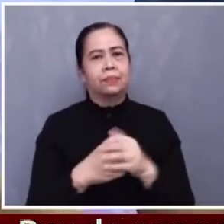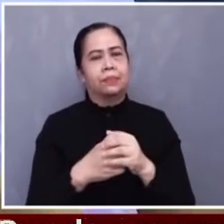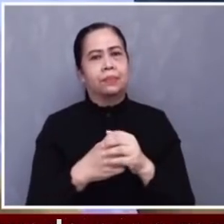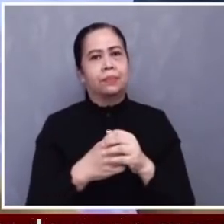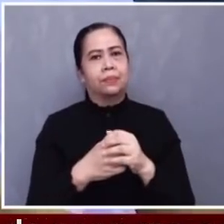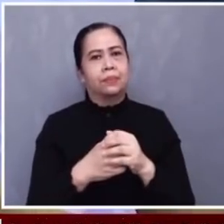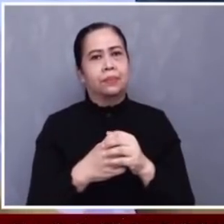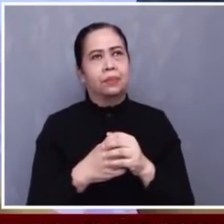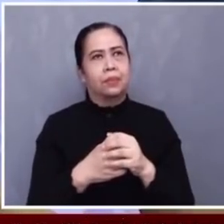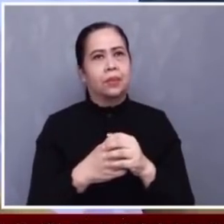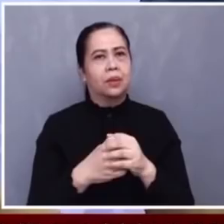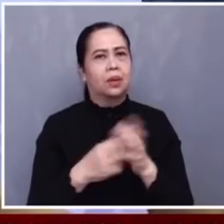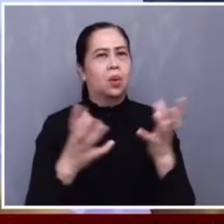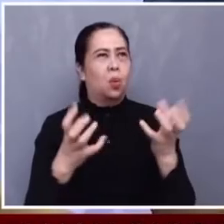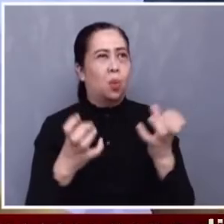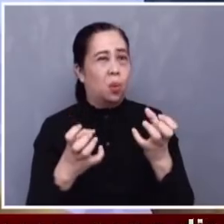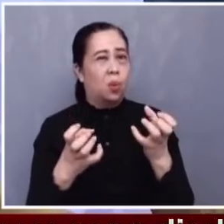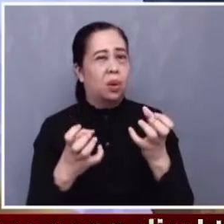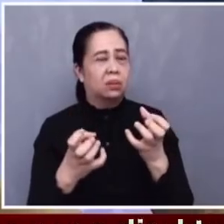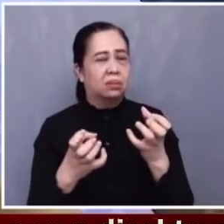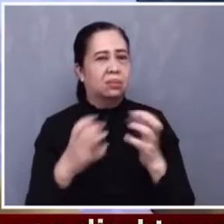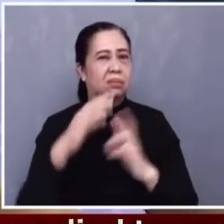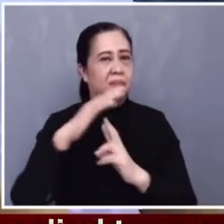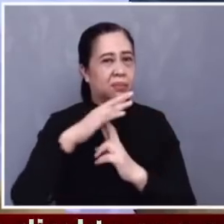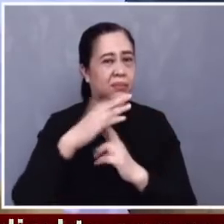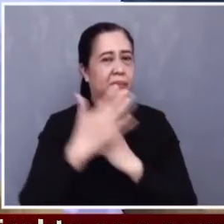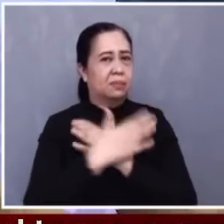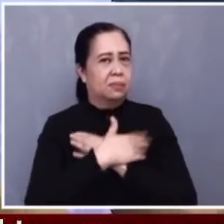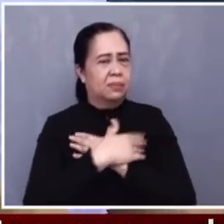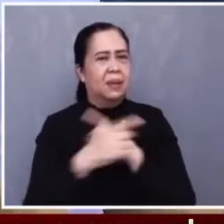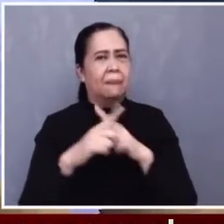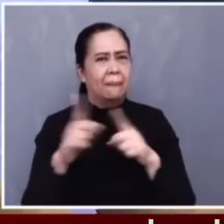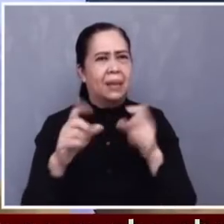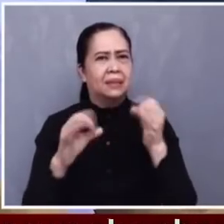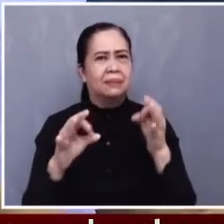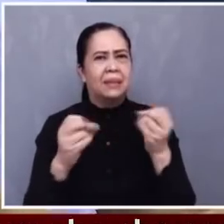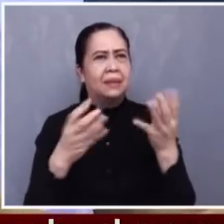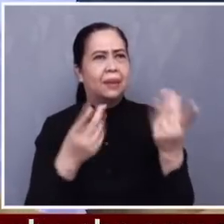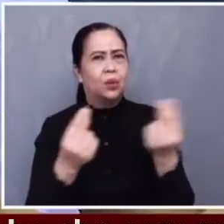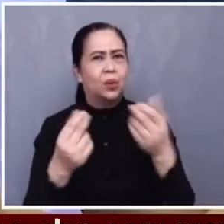alam, gusto na niyang magpahinga. Pero marami pa siyang unfinished business na